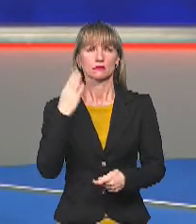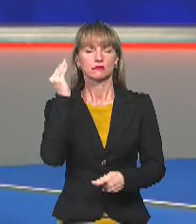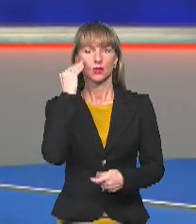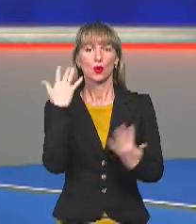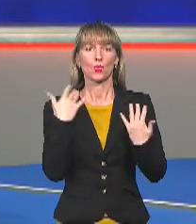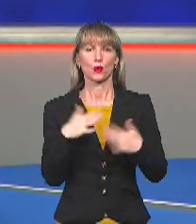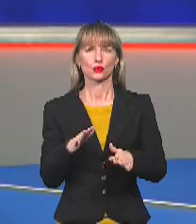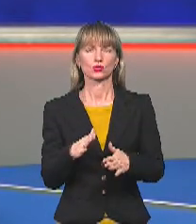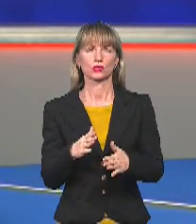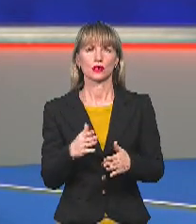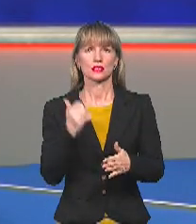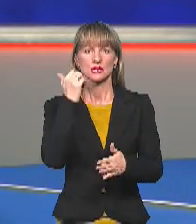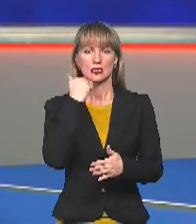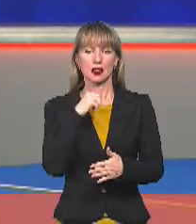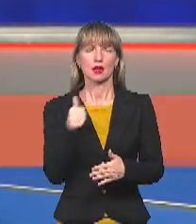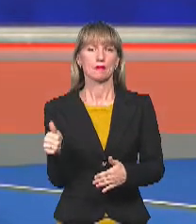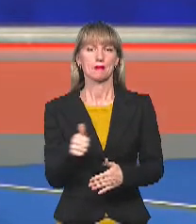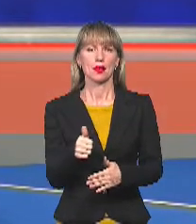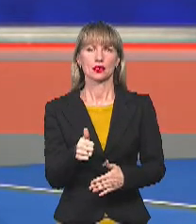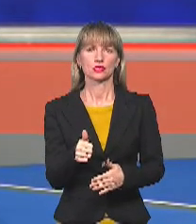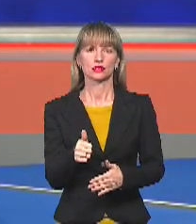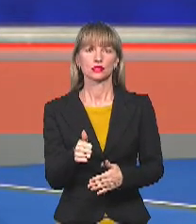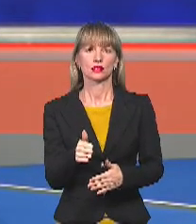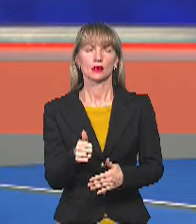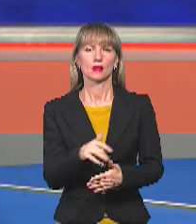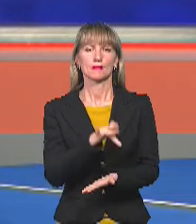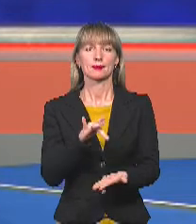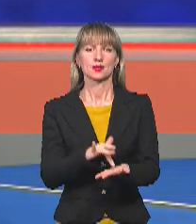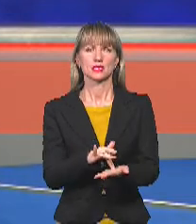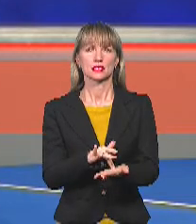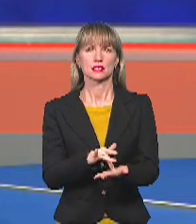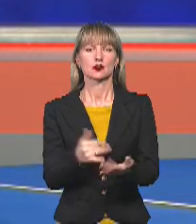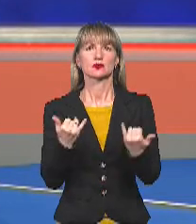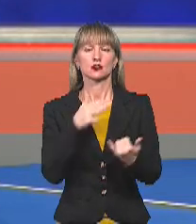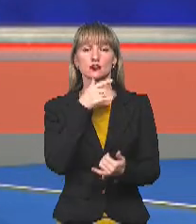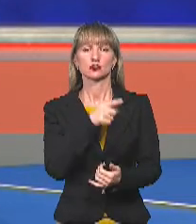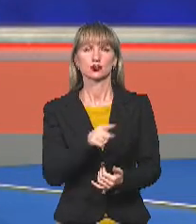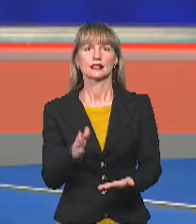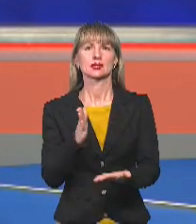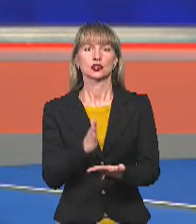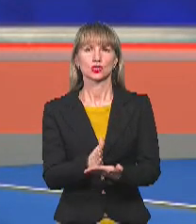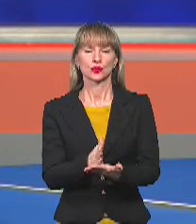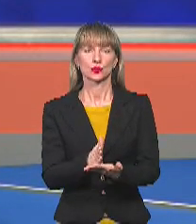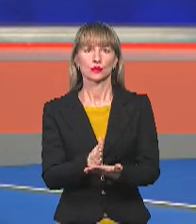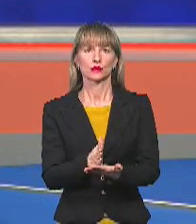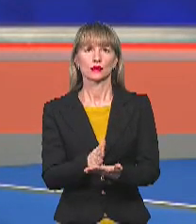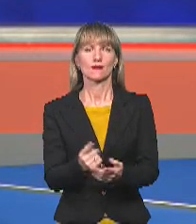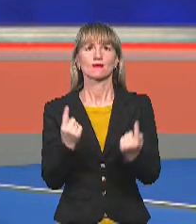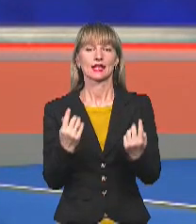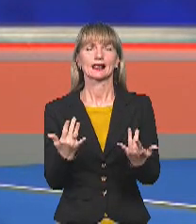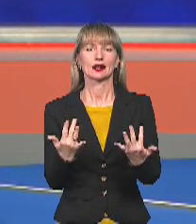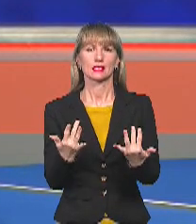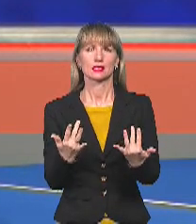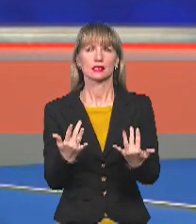своє через те, що, по-перше, в місті на даний час існує велика